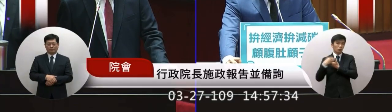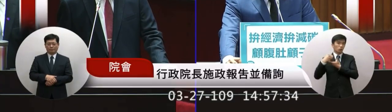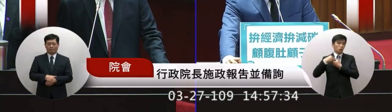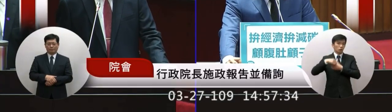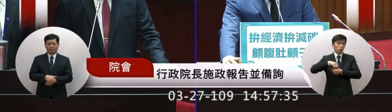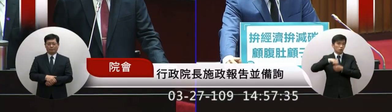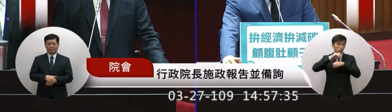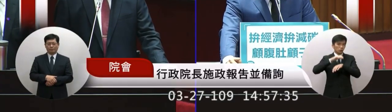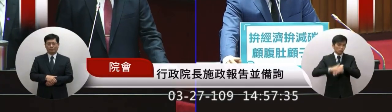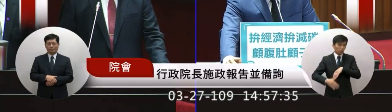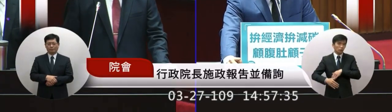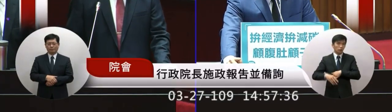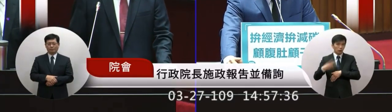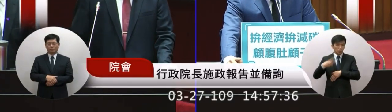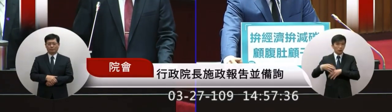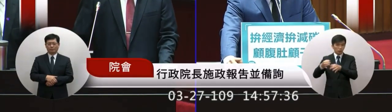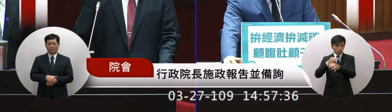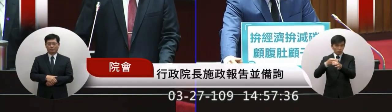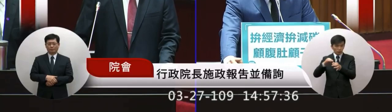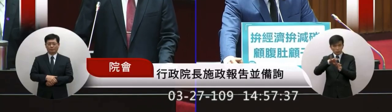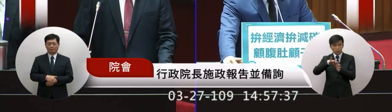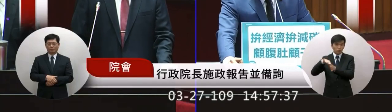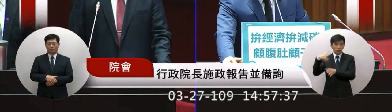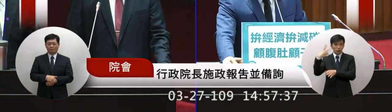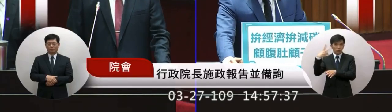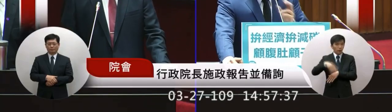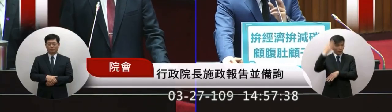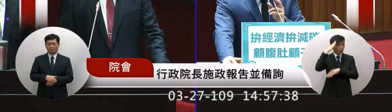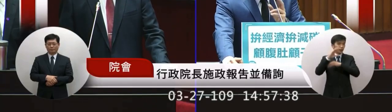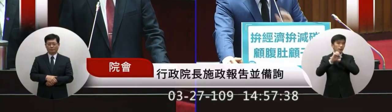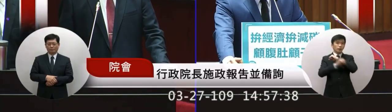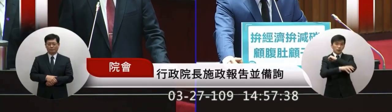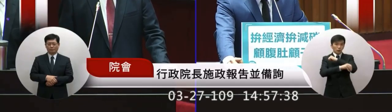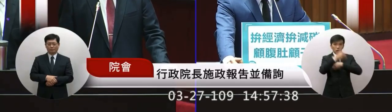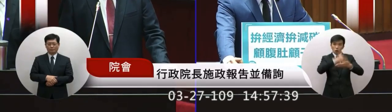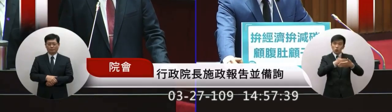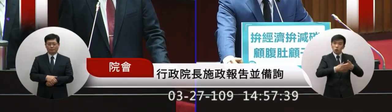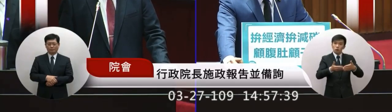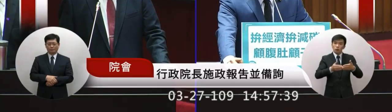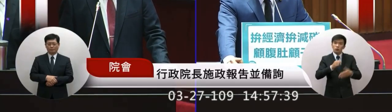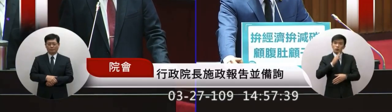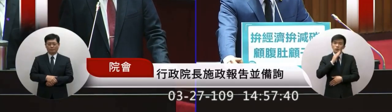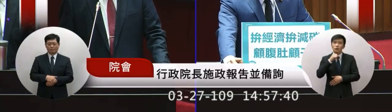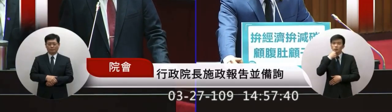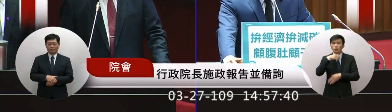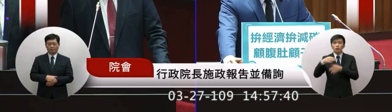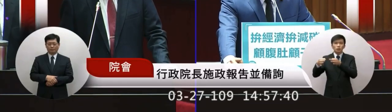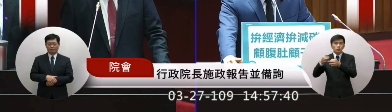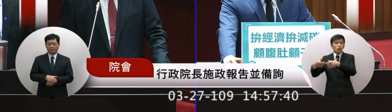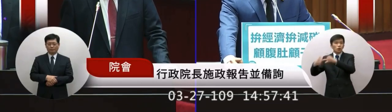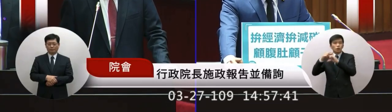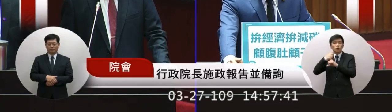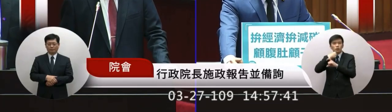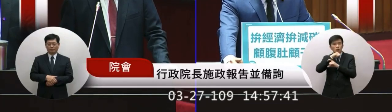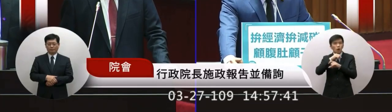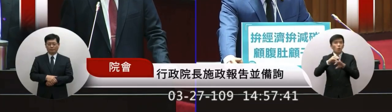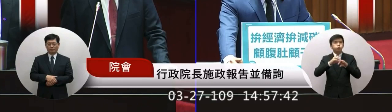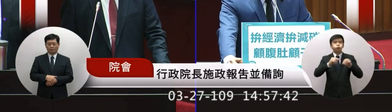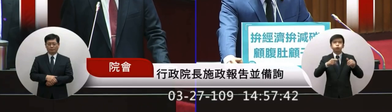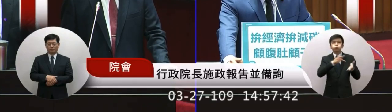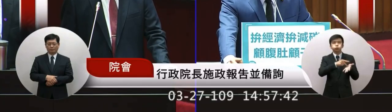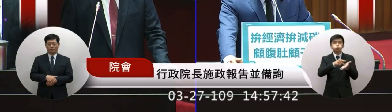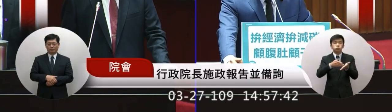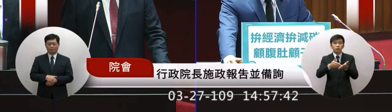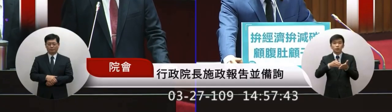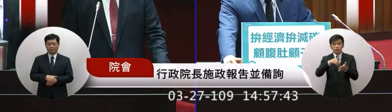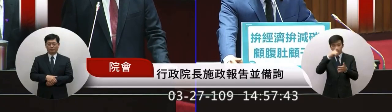为就是说，拼经济也要拼减碳，够巴斗嘛，还够家孙。所以台商回台的用地需求吼，那我也是希望说院长